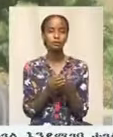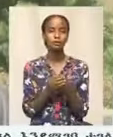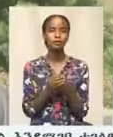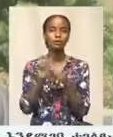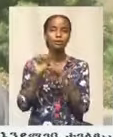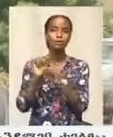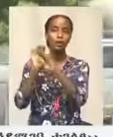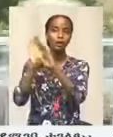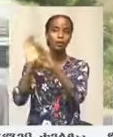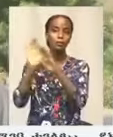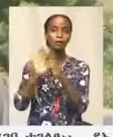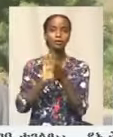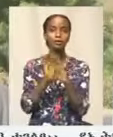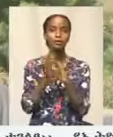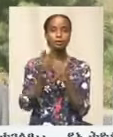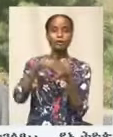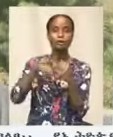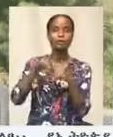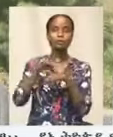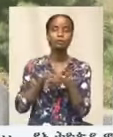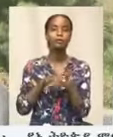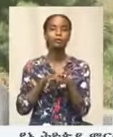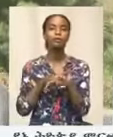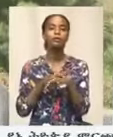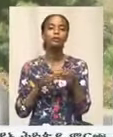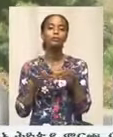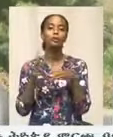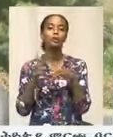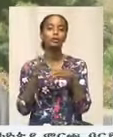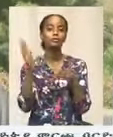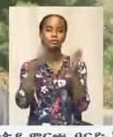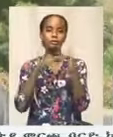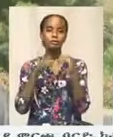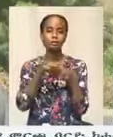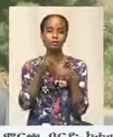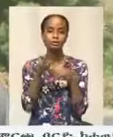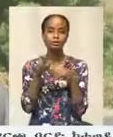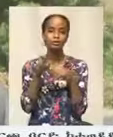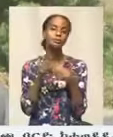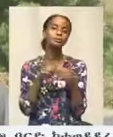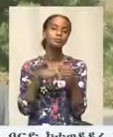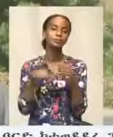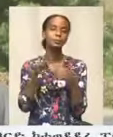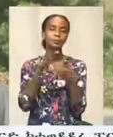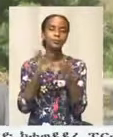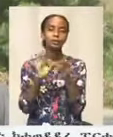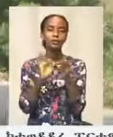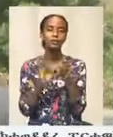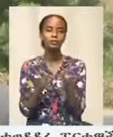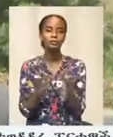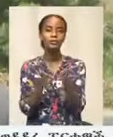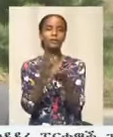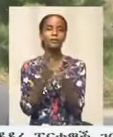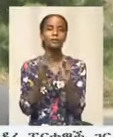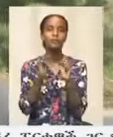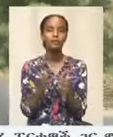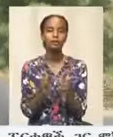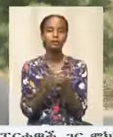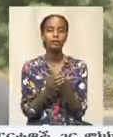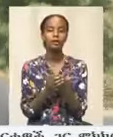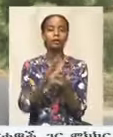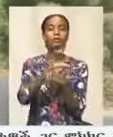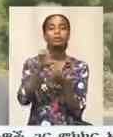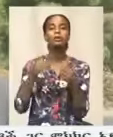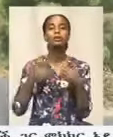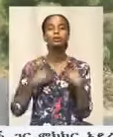ተራራማ የሆኑ ቦታዎች አካባቢ ላይ የመቆራረጥ ችግሮች አሉ። እነዚህን ችግሮች በተደራጀ መንገድ መፍታት እንዲቻል በክልሉ